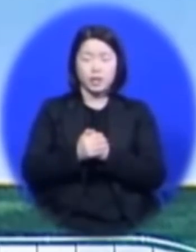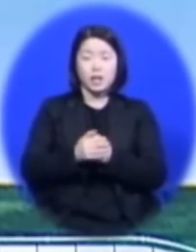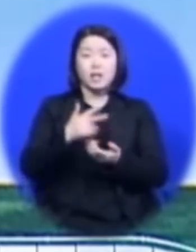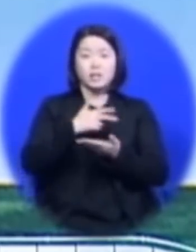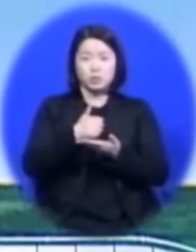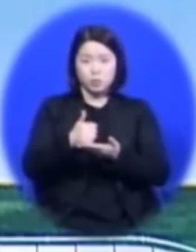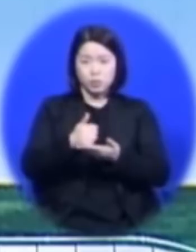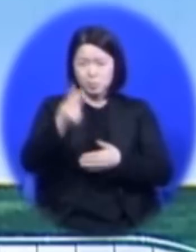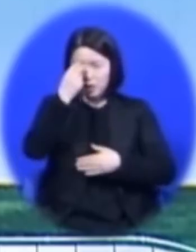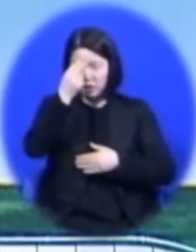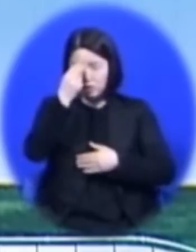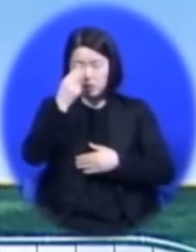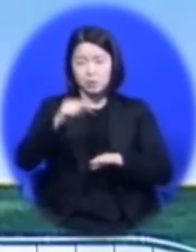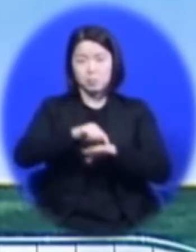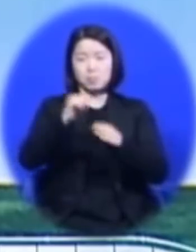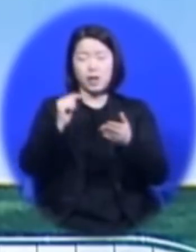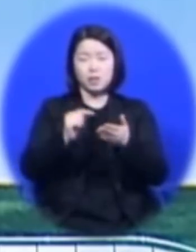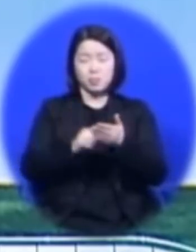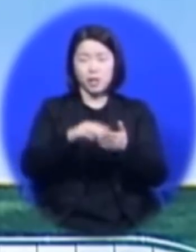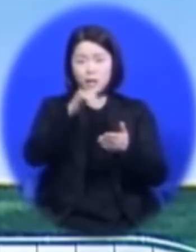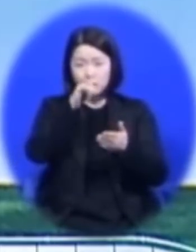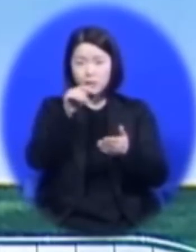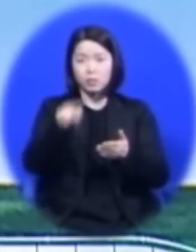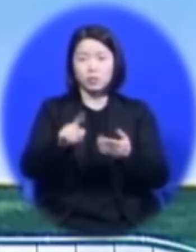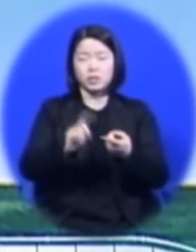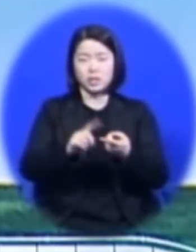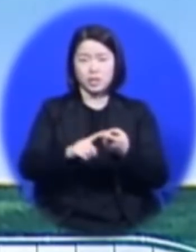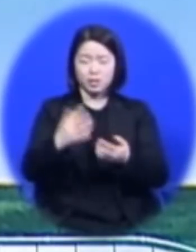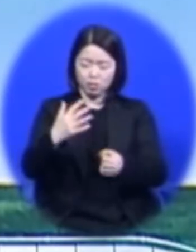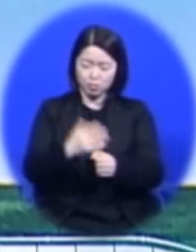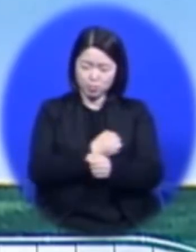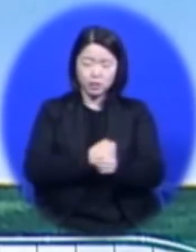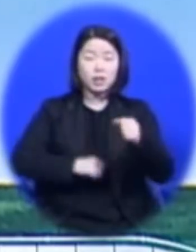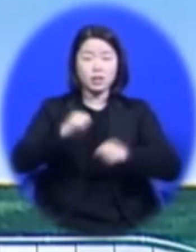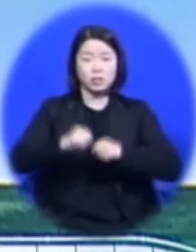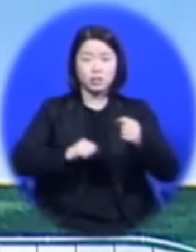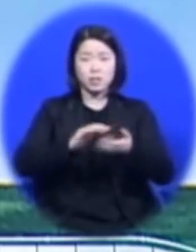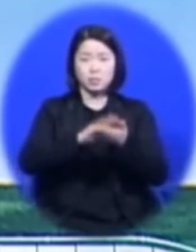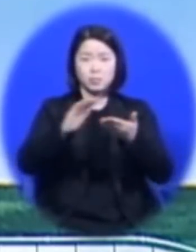주님의 근심이 마음에 있는 것 자체가 엄청난 역사입니다